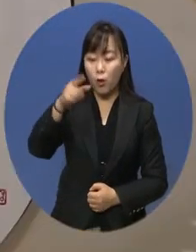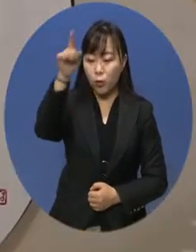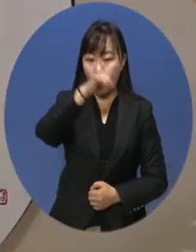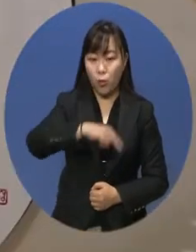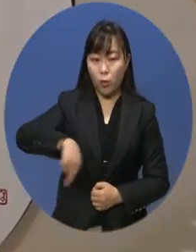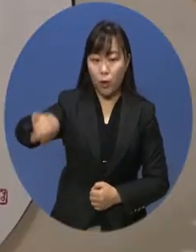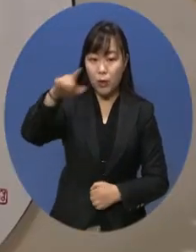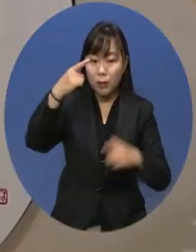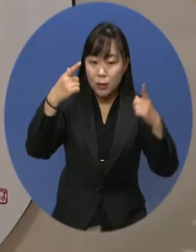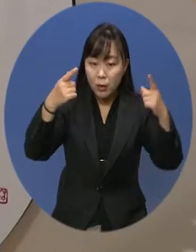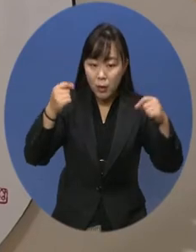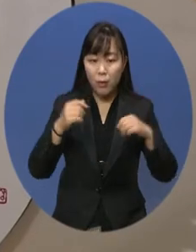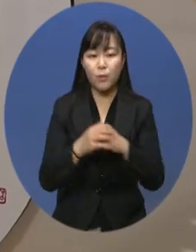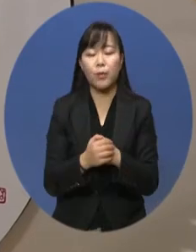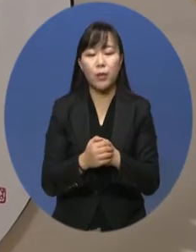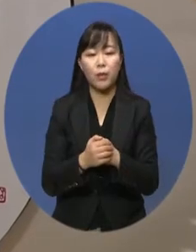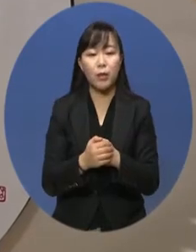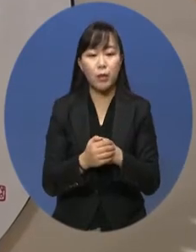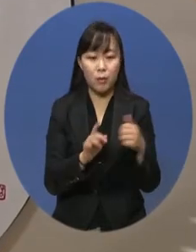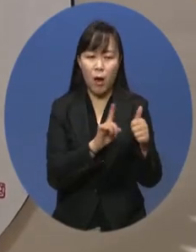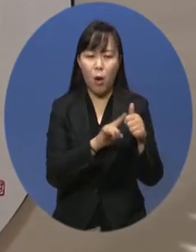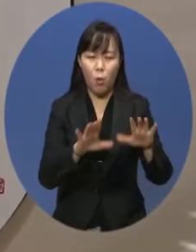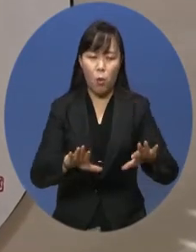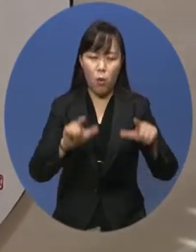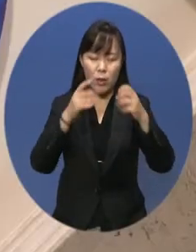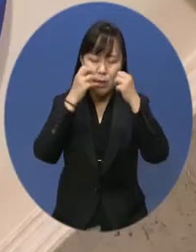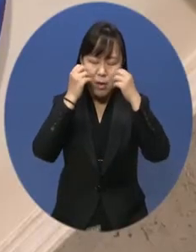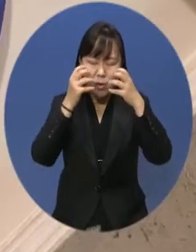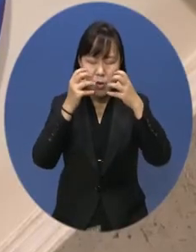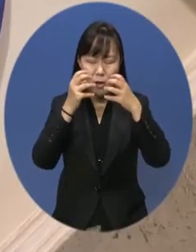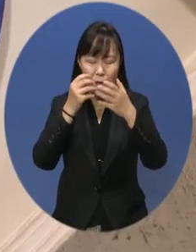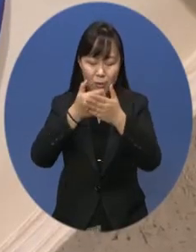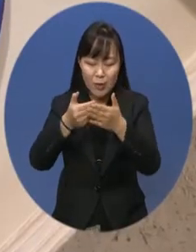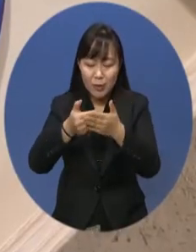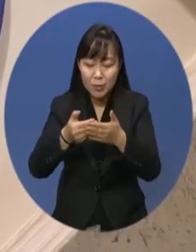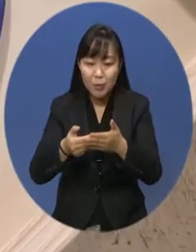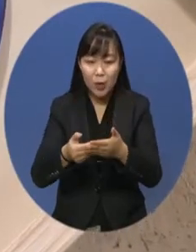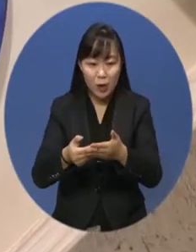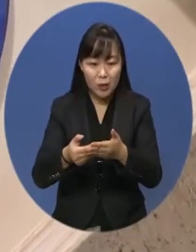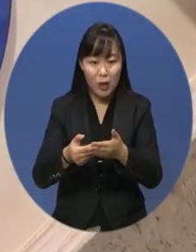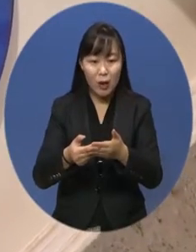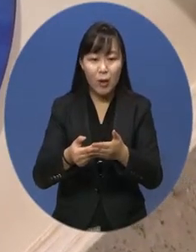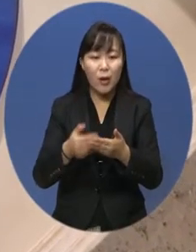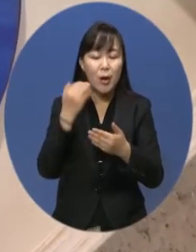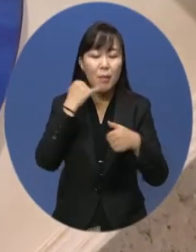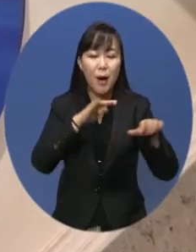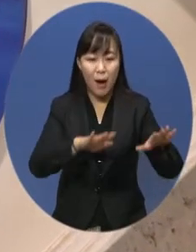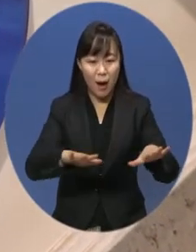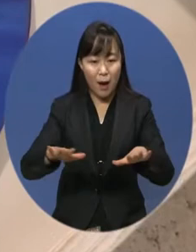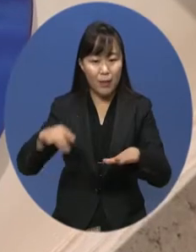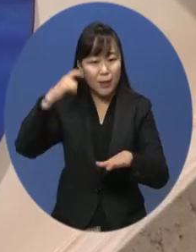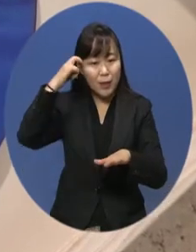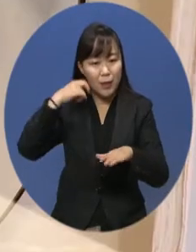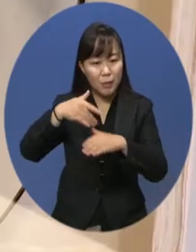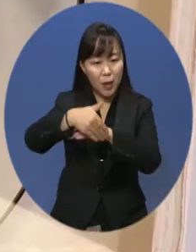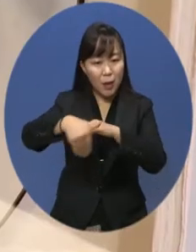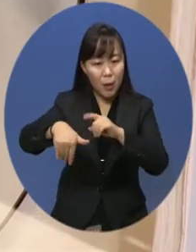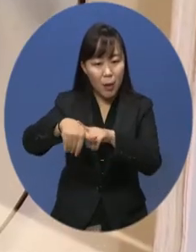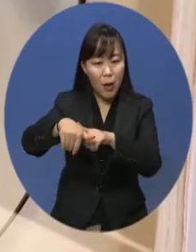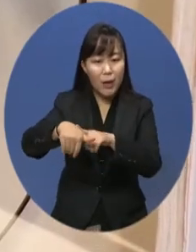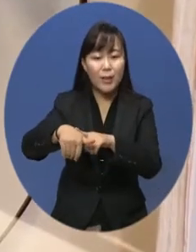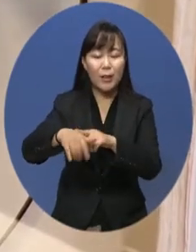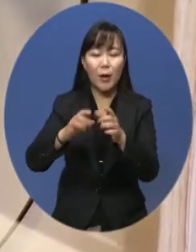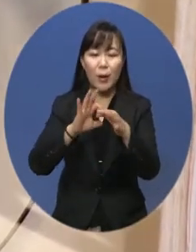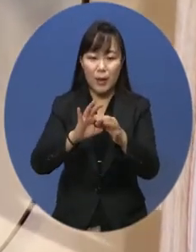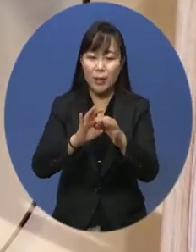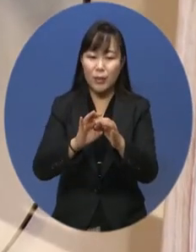양준석 작가가 올해 들어 새롭게 창작한 작품들로 호동 받아 느낌과 경계에 시디즈 작품 등